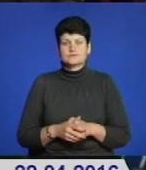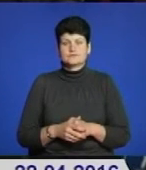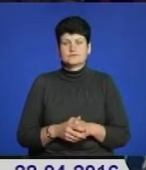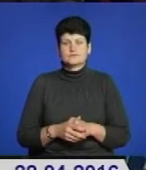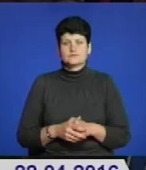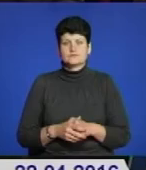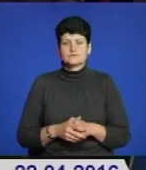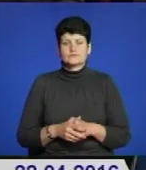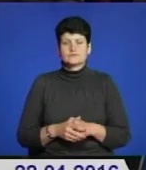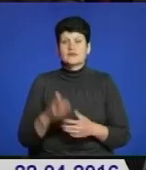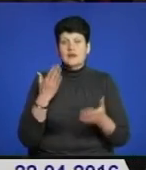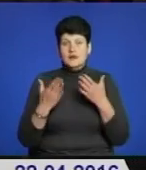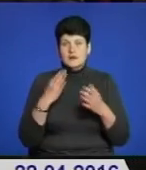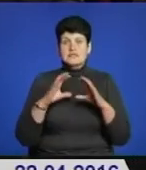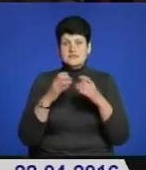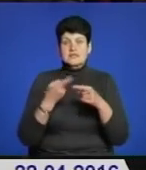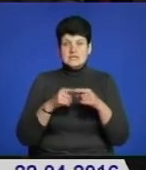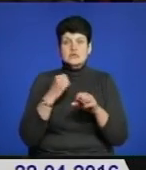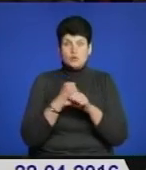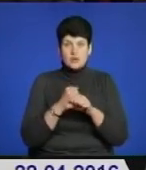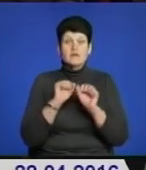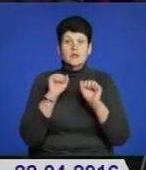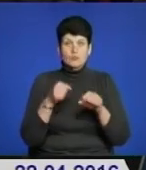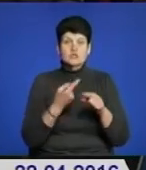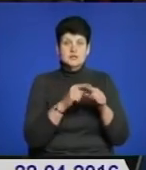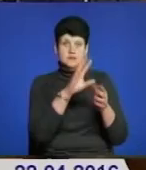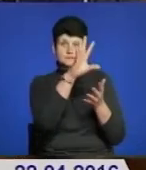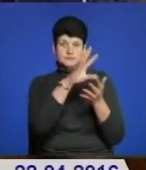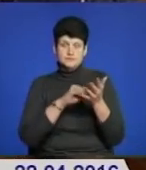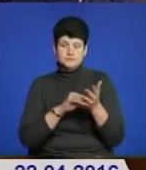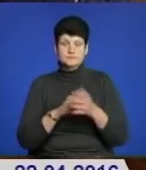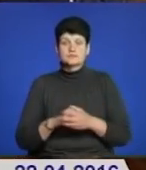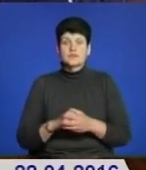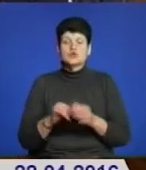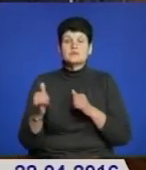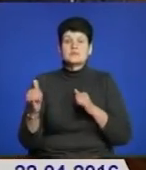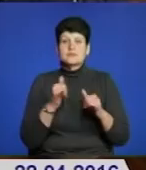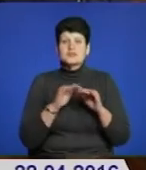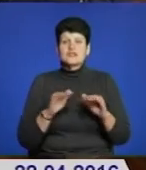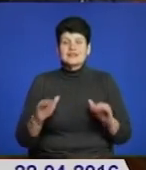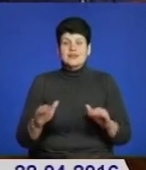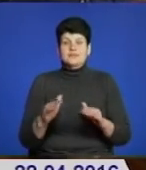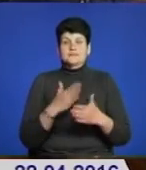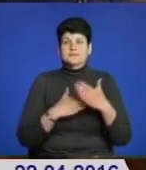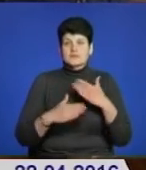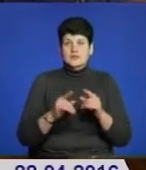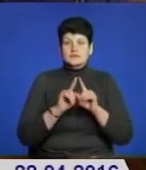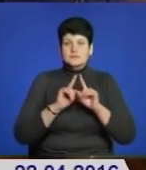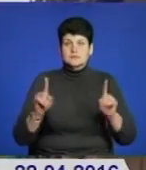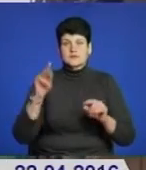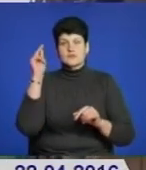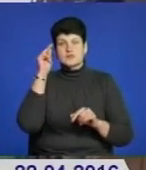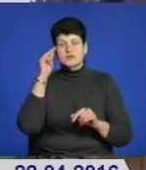його наслідувати. Але світ це вже зробив і ми можемо його наслідувати. Аби забезпечити дітей з вадами здоров'я інклюзивним